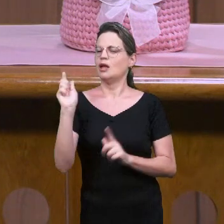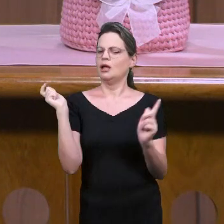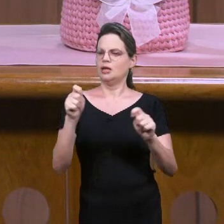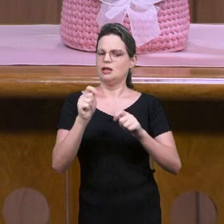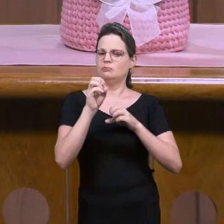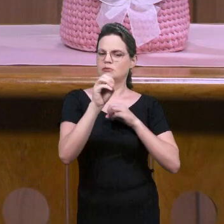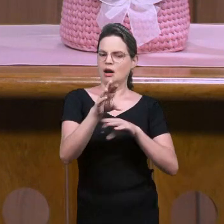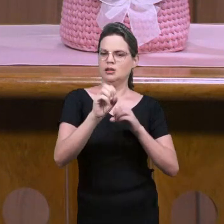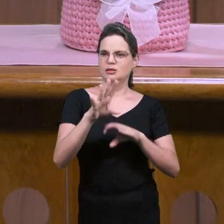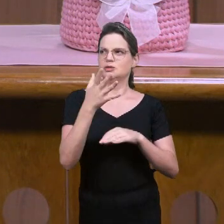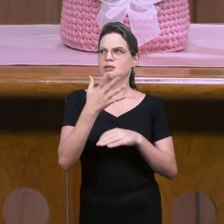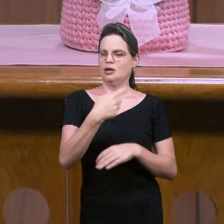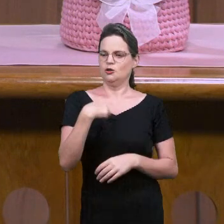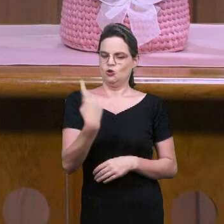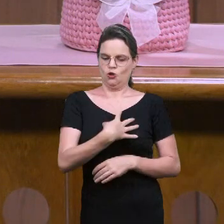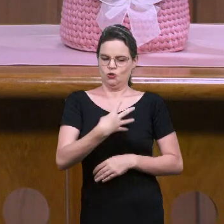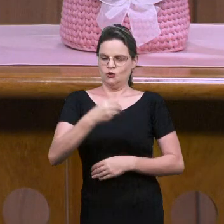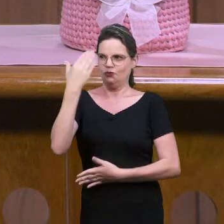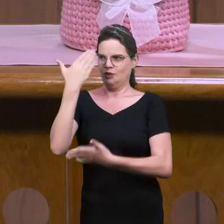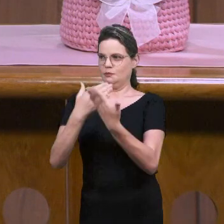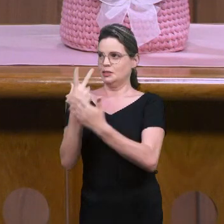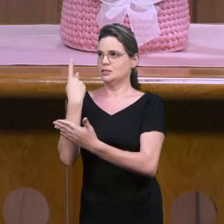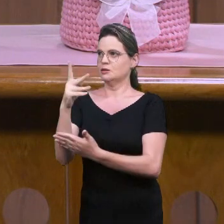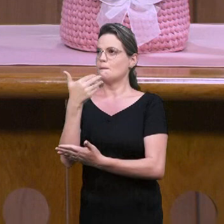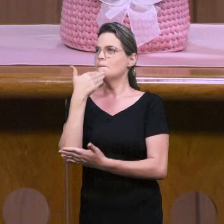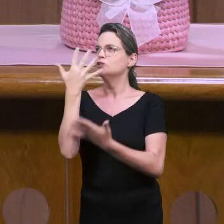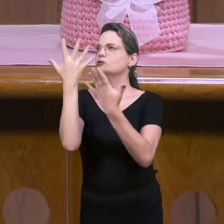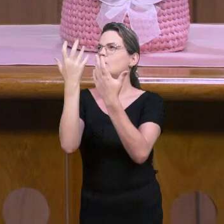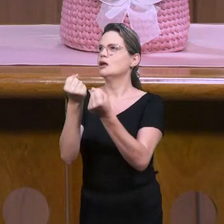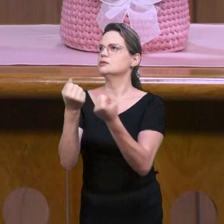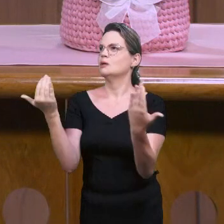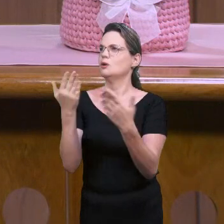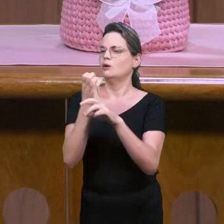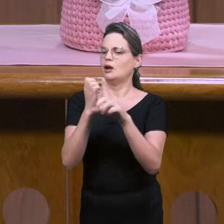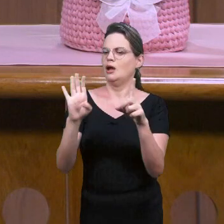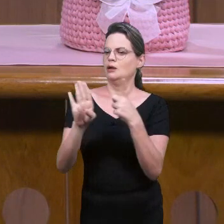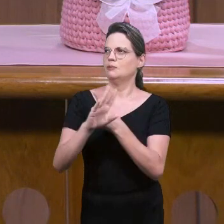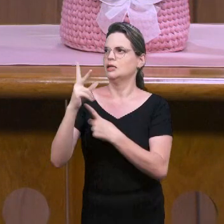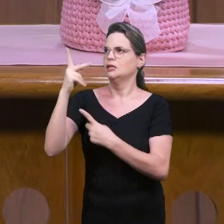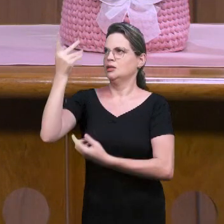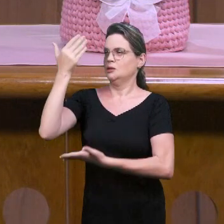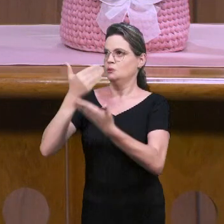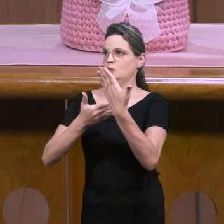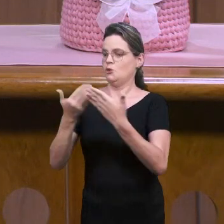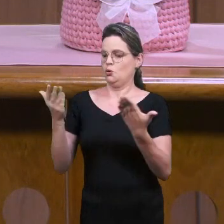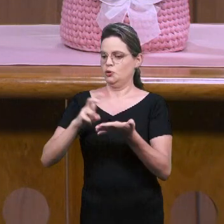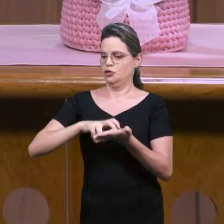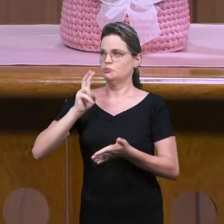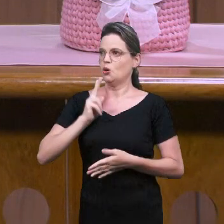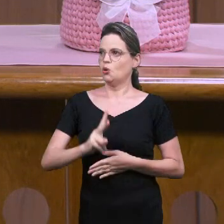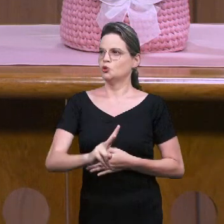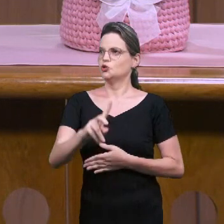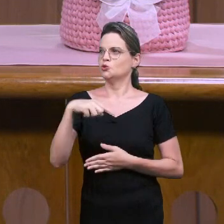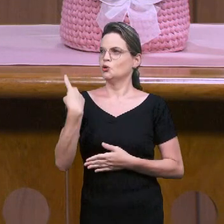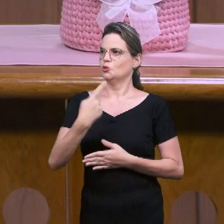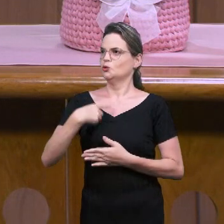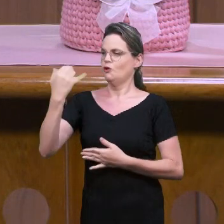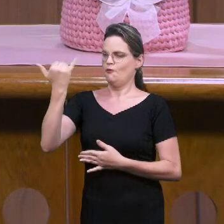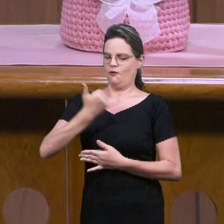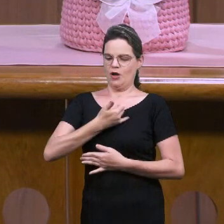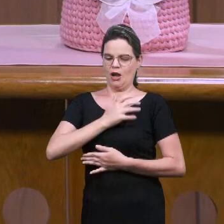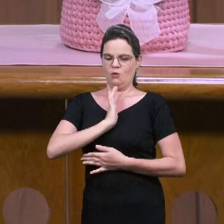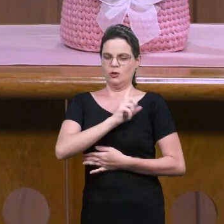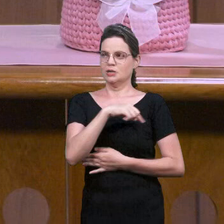nous conduire nos enfants dans ta présence. Ainsi, nous demandons, reçois sur ton tel école biblique dominicale dont ton tel ce matin. Continue